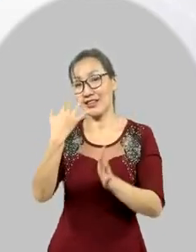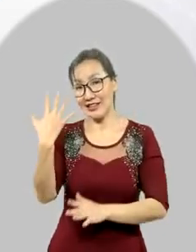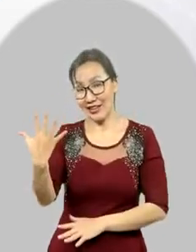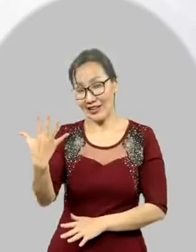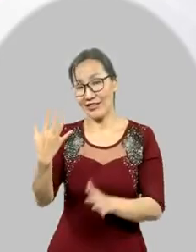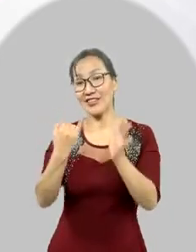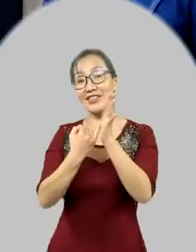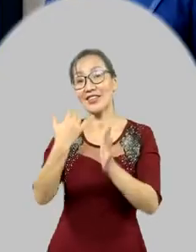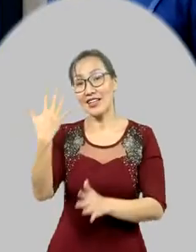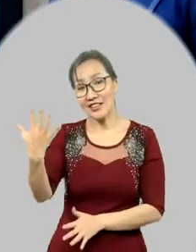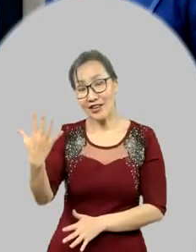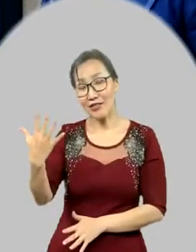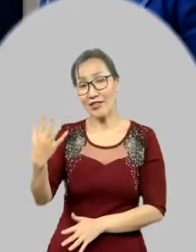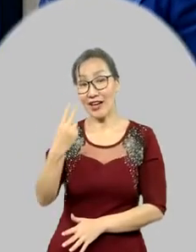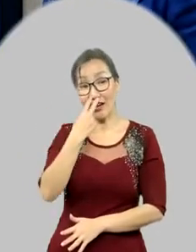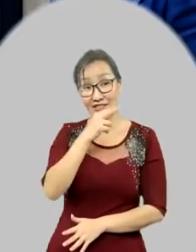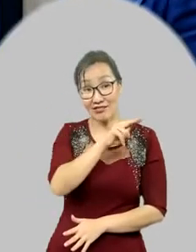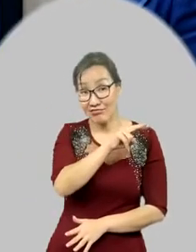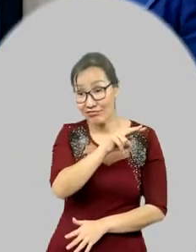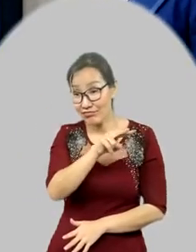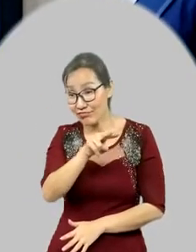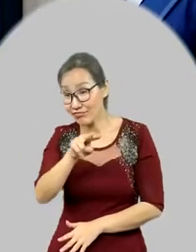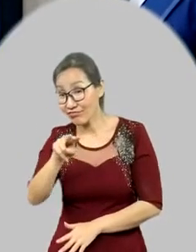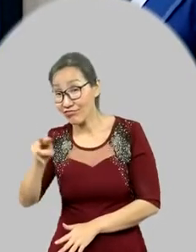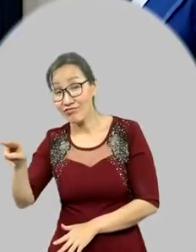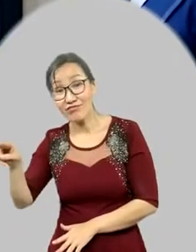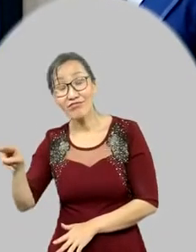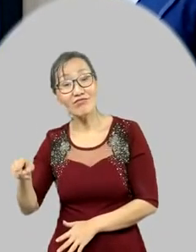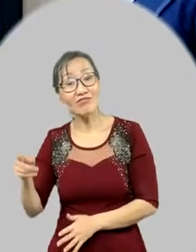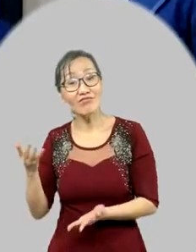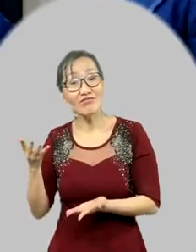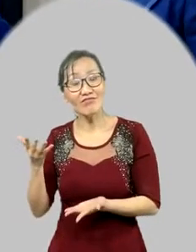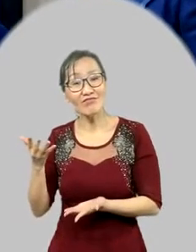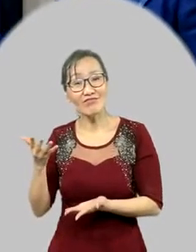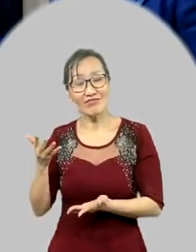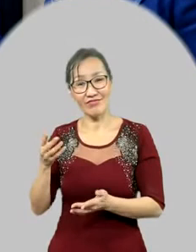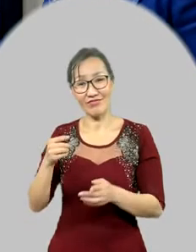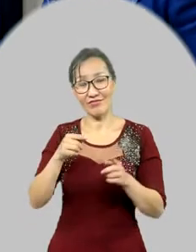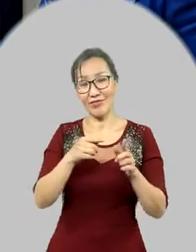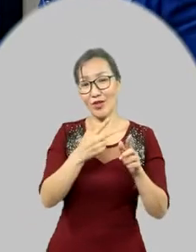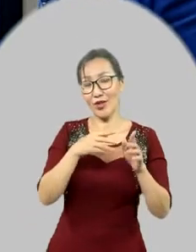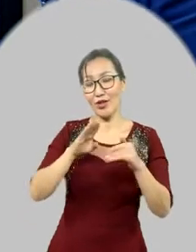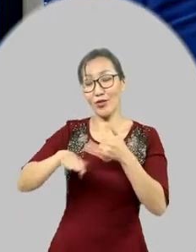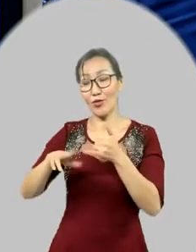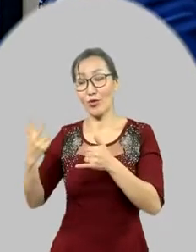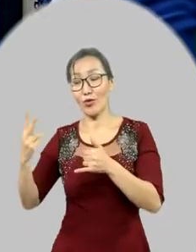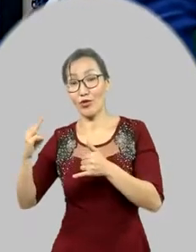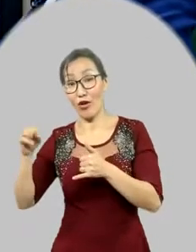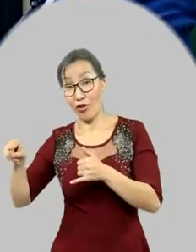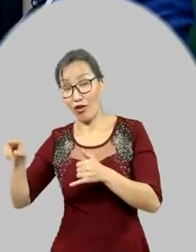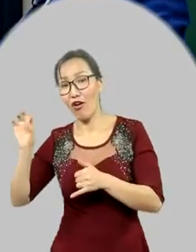75, 65 гих мэтчлэн энэ дарааллыг үргэлжлүүлнэ. Тэгвэл бид үүний дараагийн 3 тоог олох